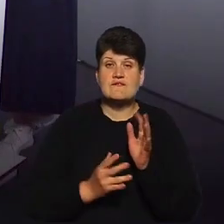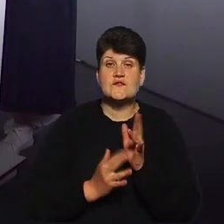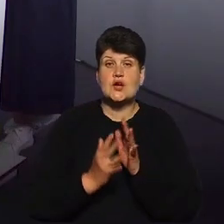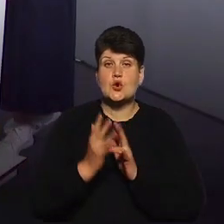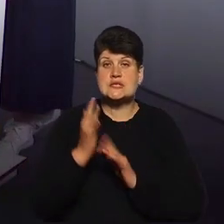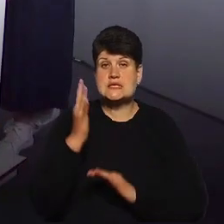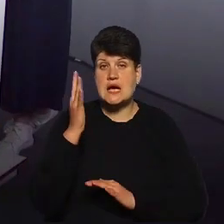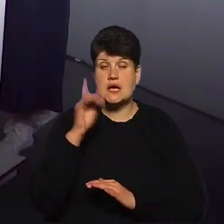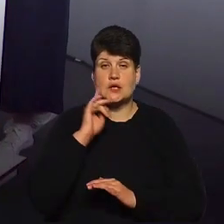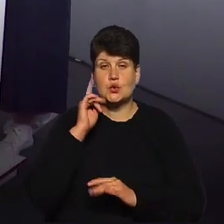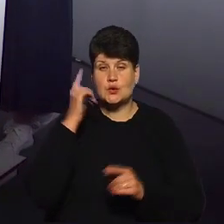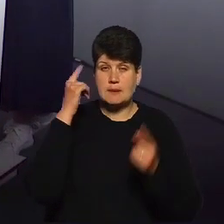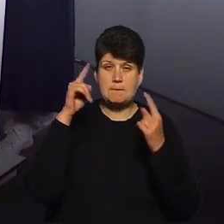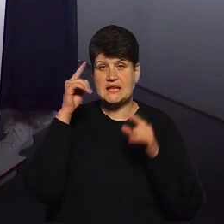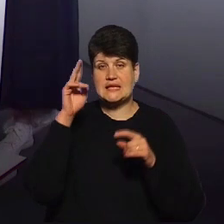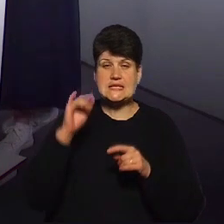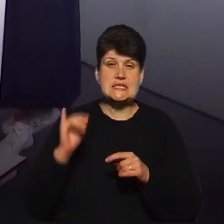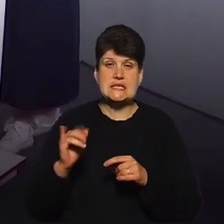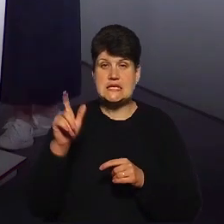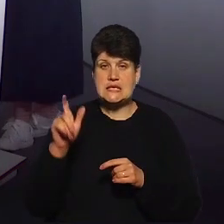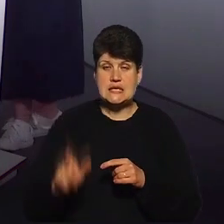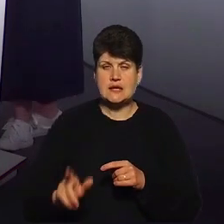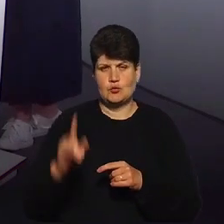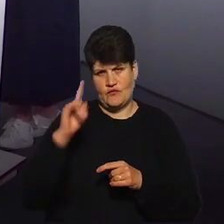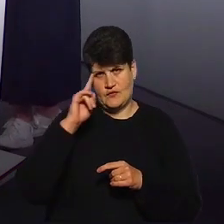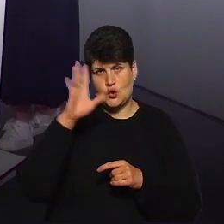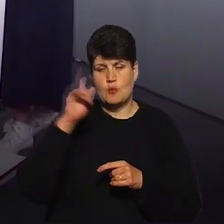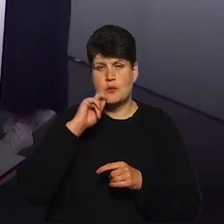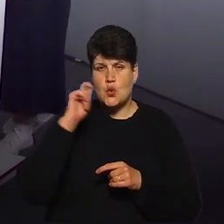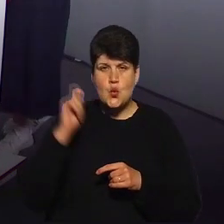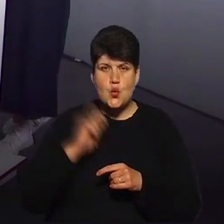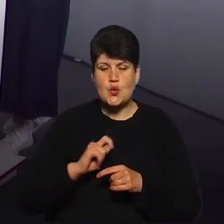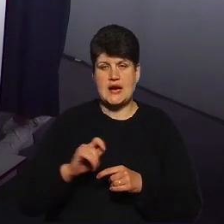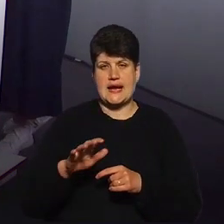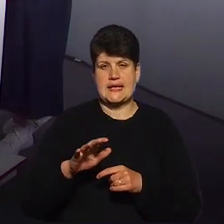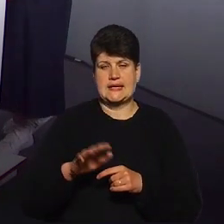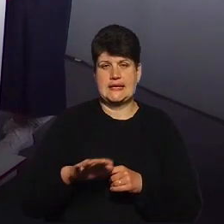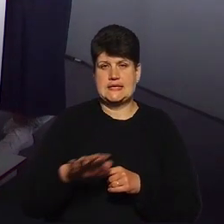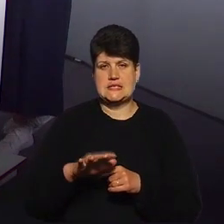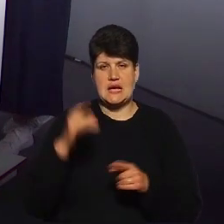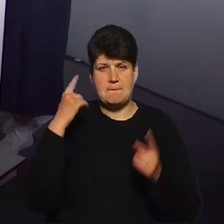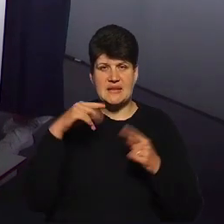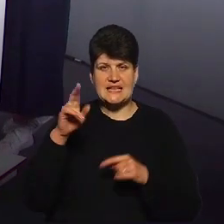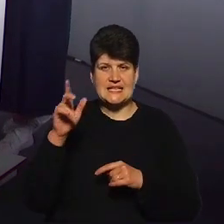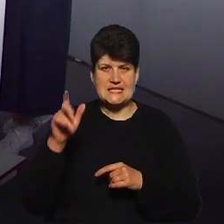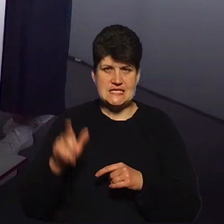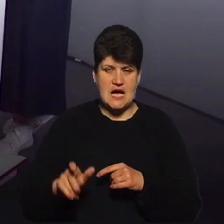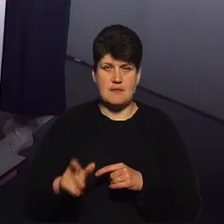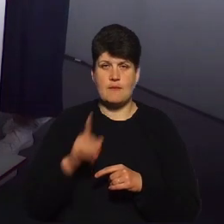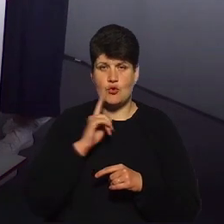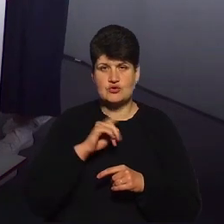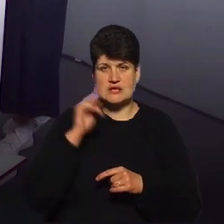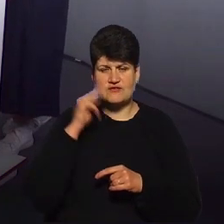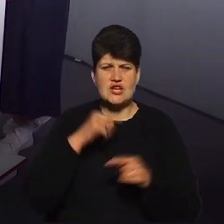митці, які стануть одними із відомими українськими митцями. Поки що вони навчаються всього різного, так,